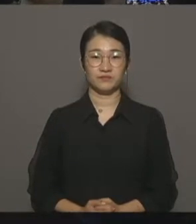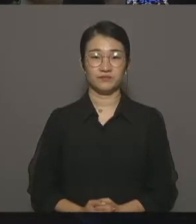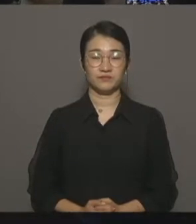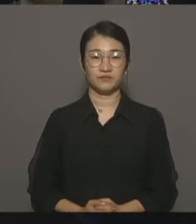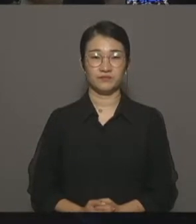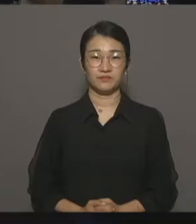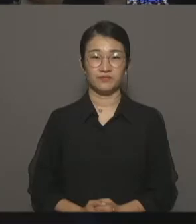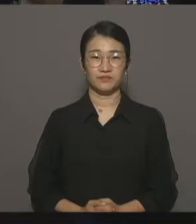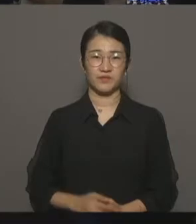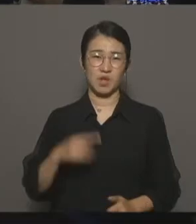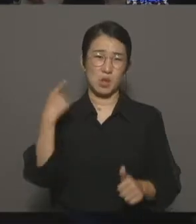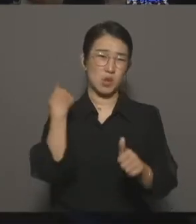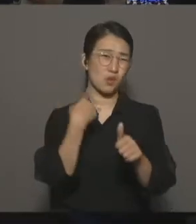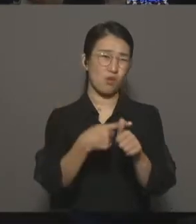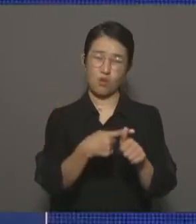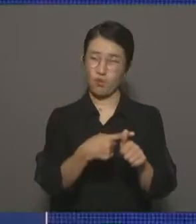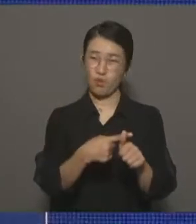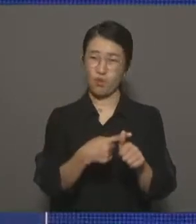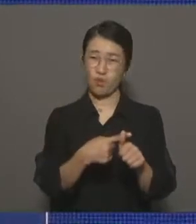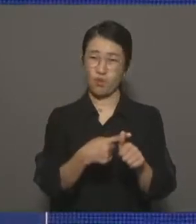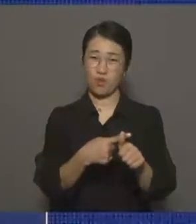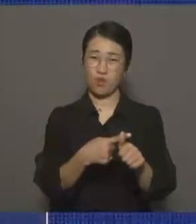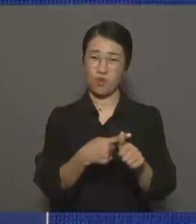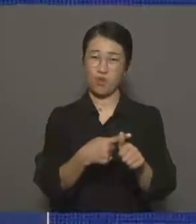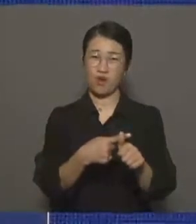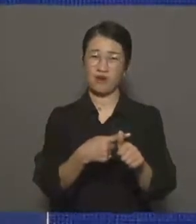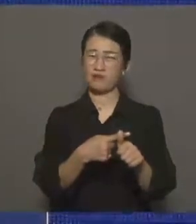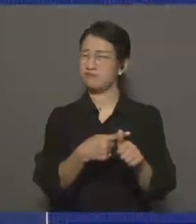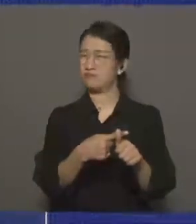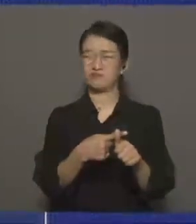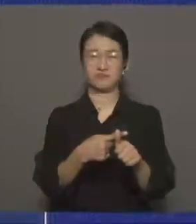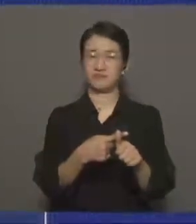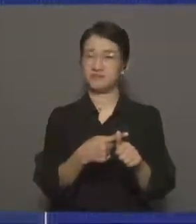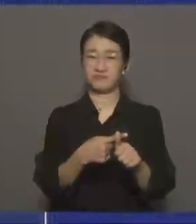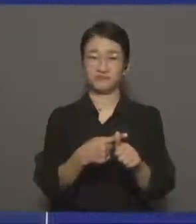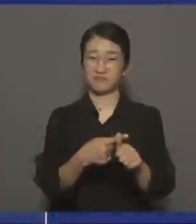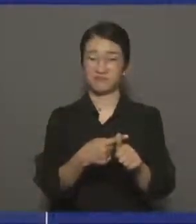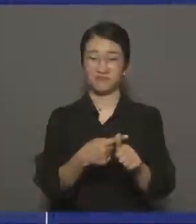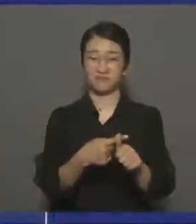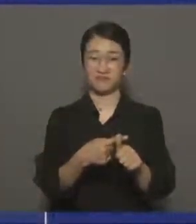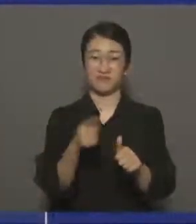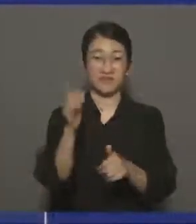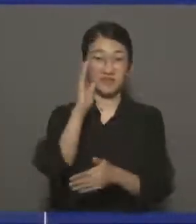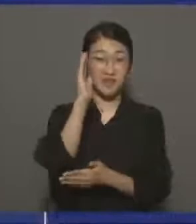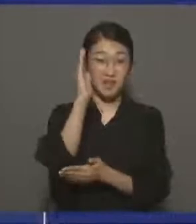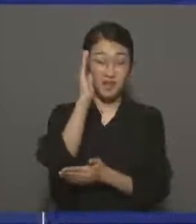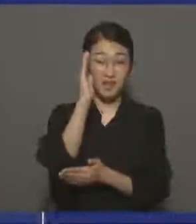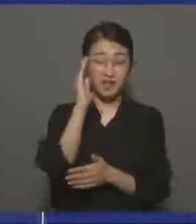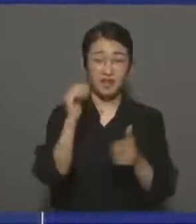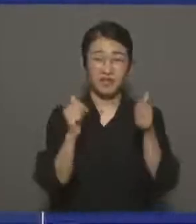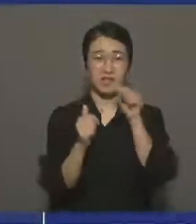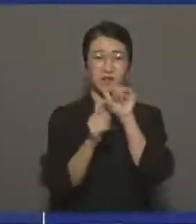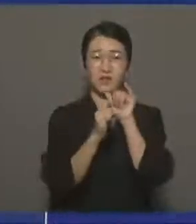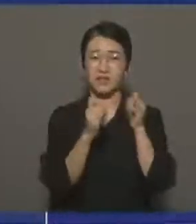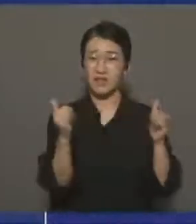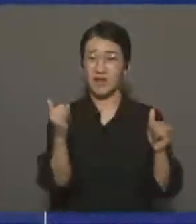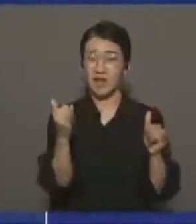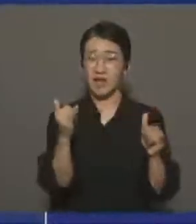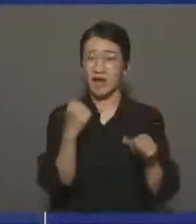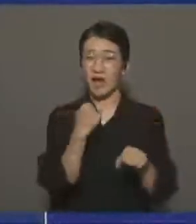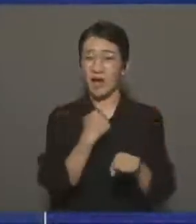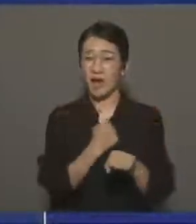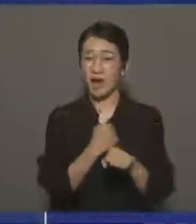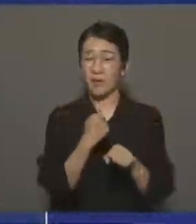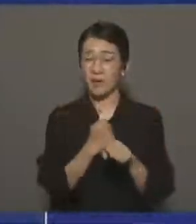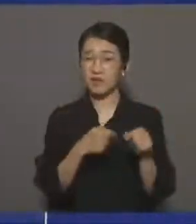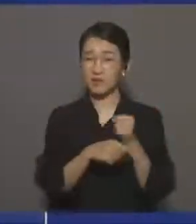지나친 욕설, 야유와 비난, 그 말씀을 우리 사회자가 하게 만들었던 원인은